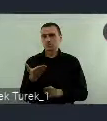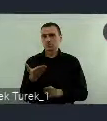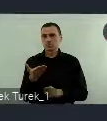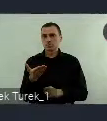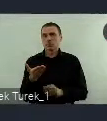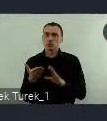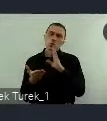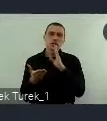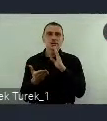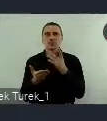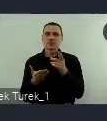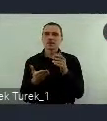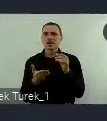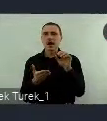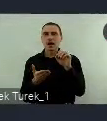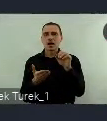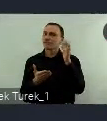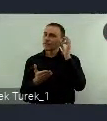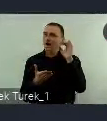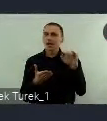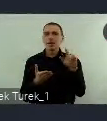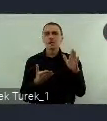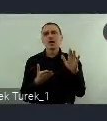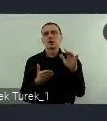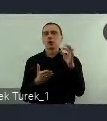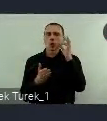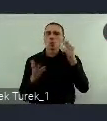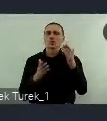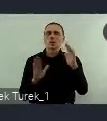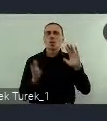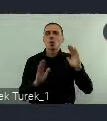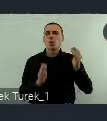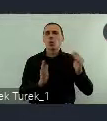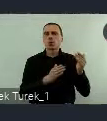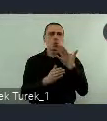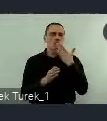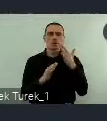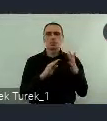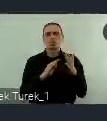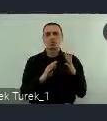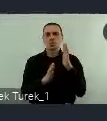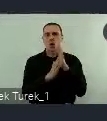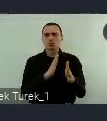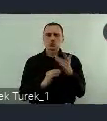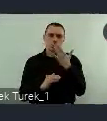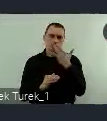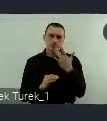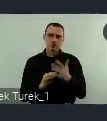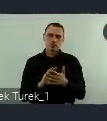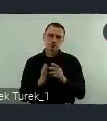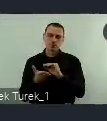i że schodzimy do takiego właśnie języka jakiego się uczymy W pierwszej klasie podstawówki i tak dalej